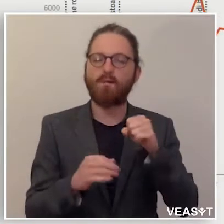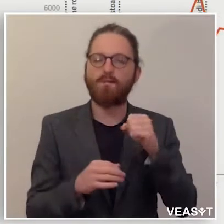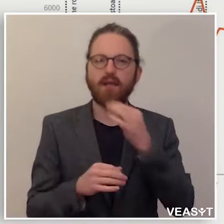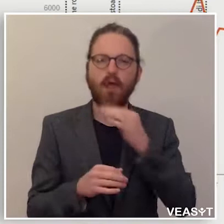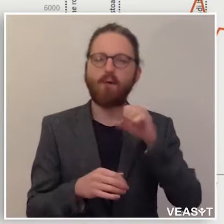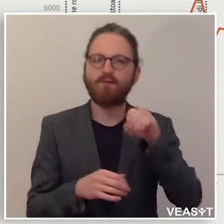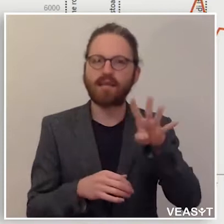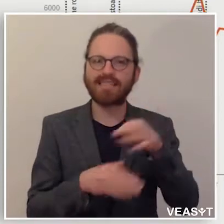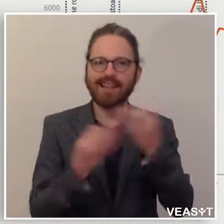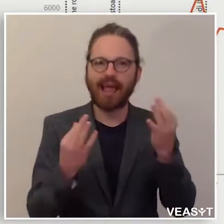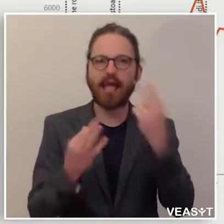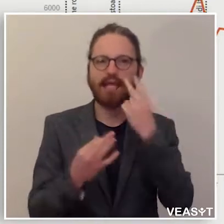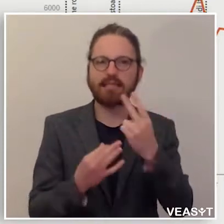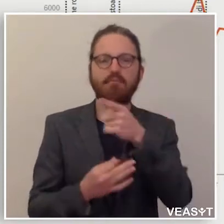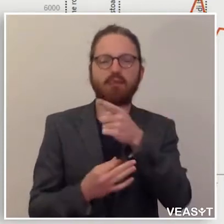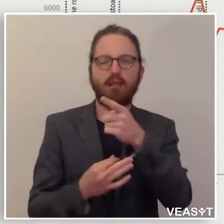con